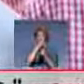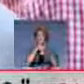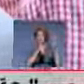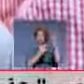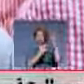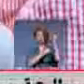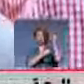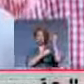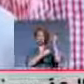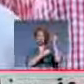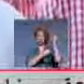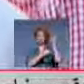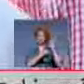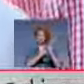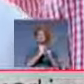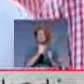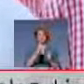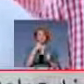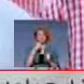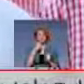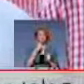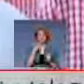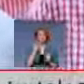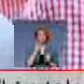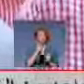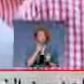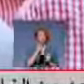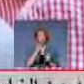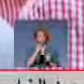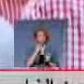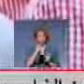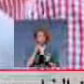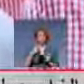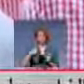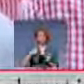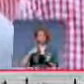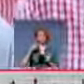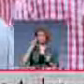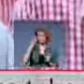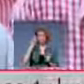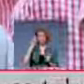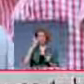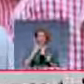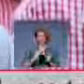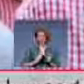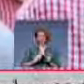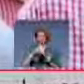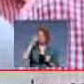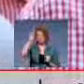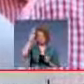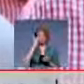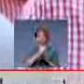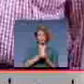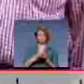ما تقول يا رسول الله من عقرب اللي لدغتني البارحه؟ فقال لو انك قلت بسم الله الذي لا يضر مع اسمه شيء في الارض ولا في السماء ثلاث